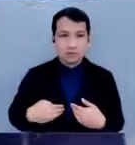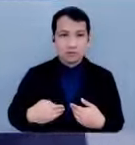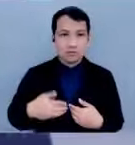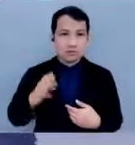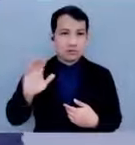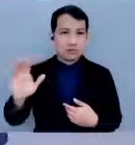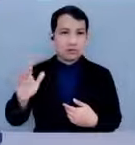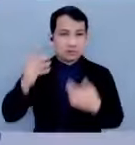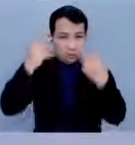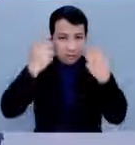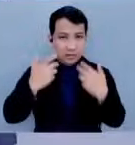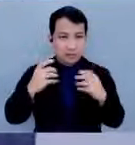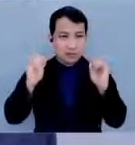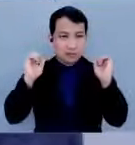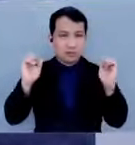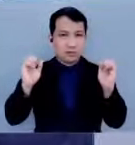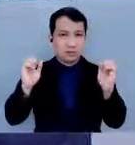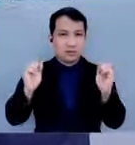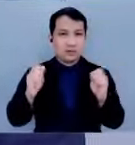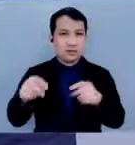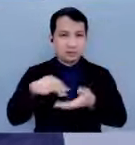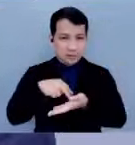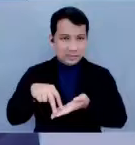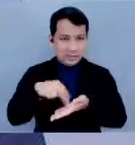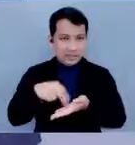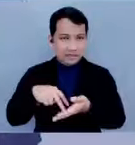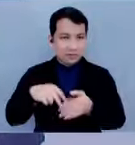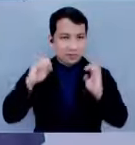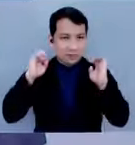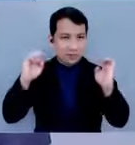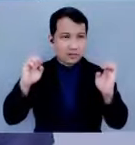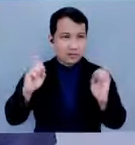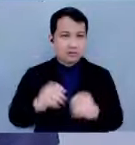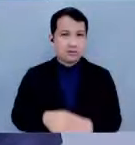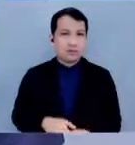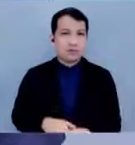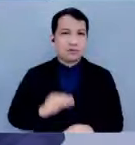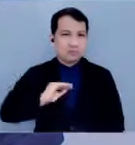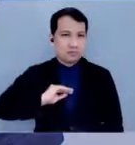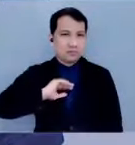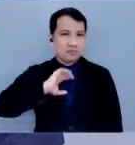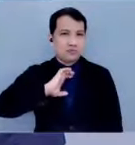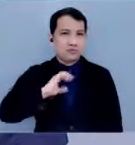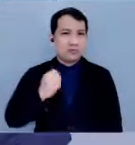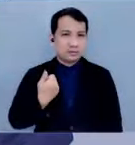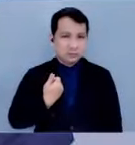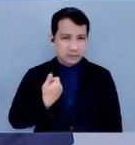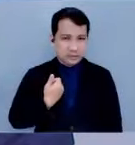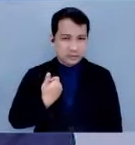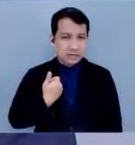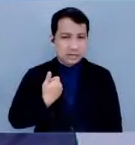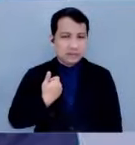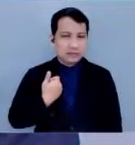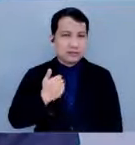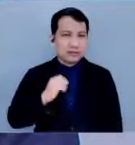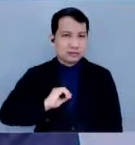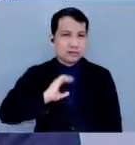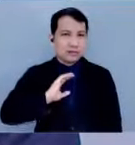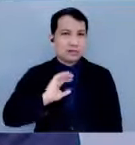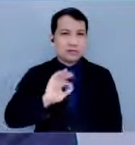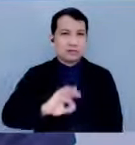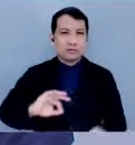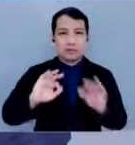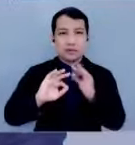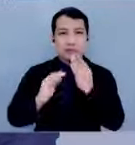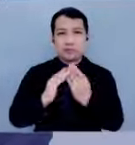Chiki namin. Yeah. Napambato ko sa ganyan. Nakaka-boost talaga ng self-esteem yan. Nakaka-confident ika nga. Good vibes pa ang